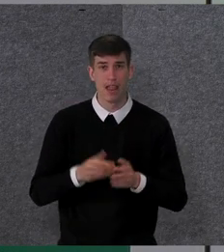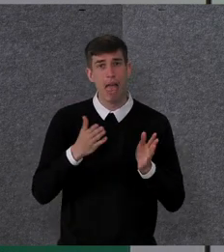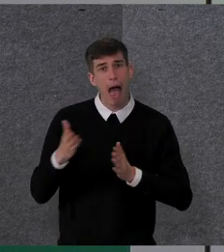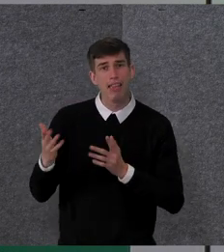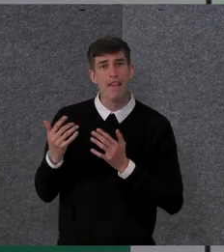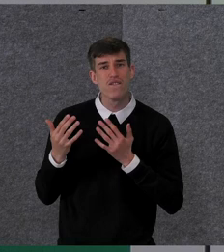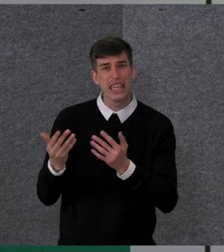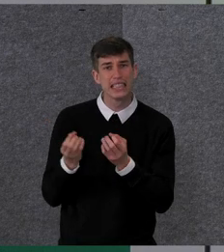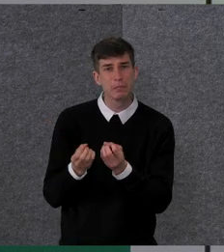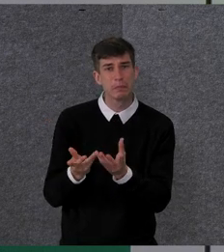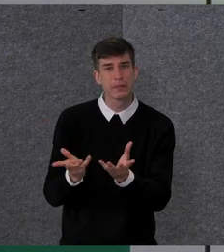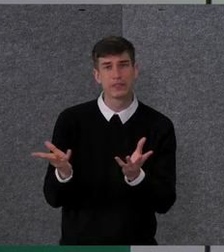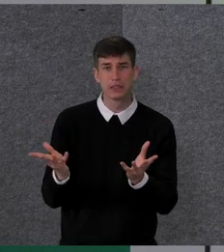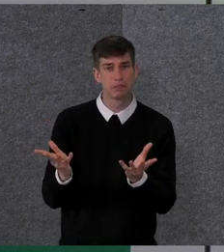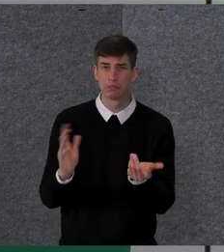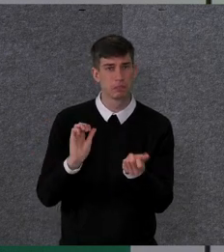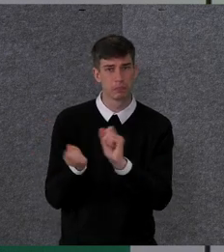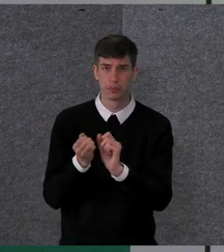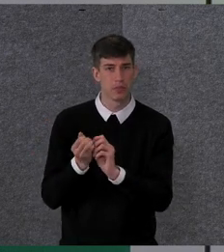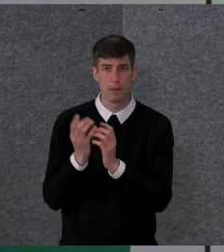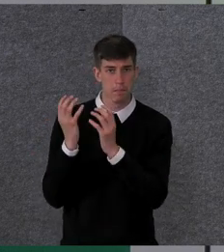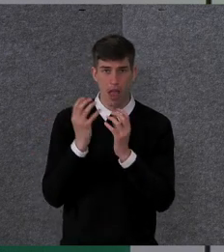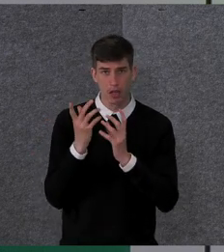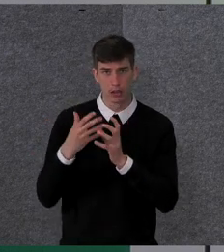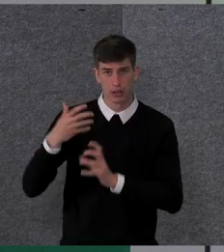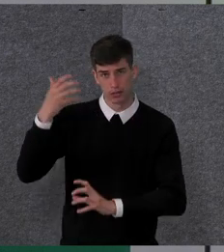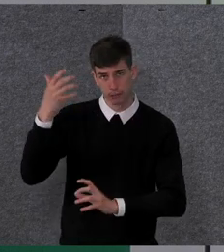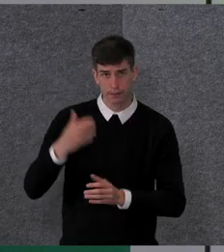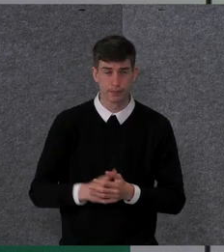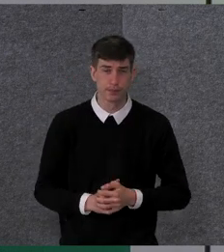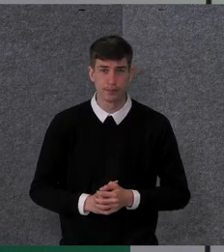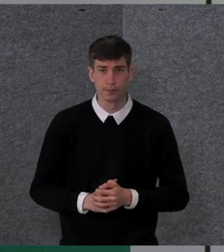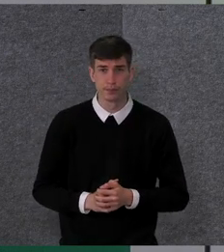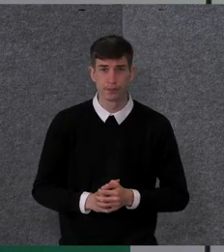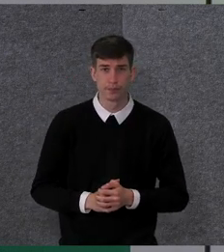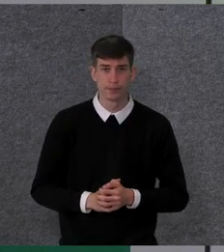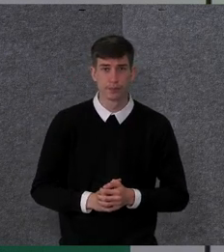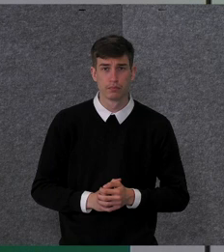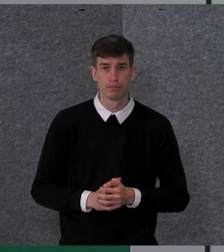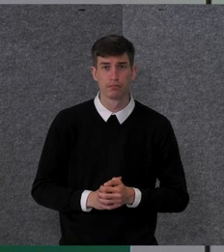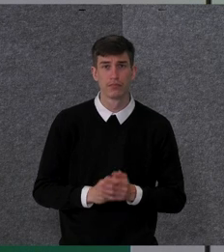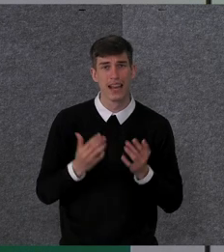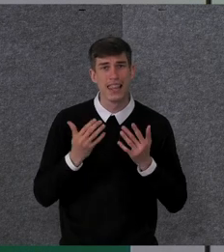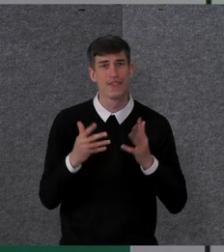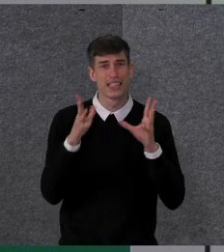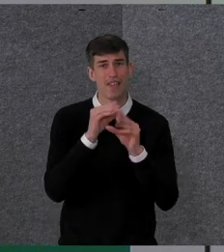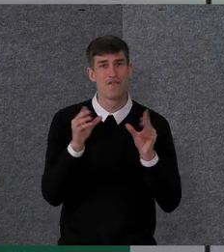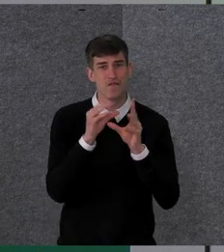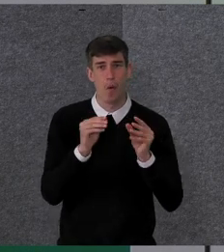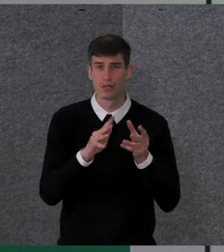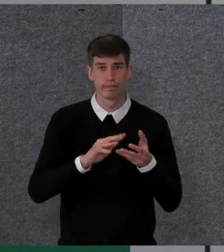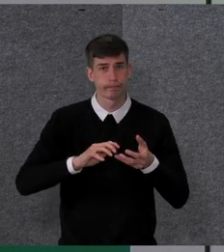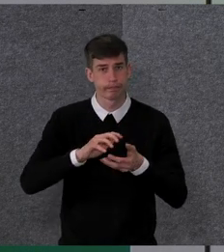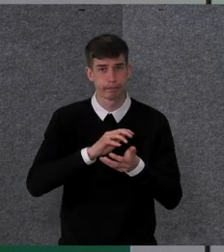Wiesen wurden zu Maiswüsten, die Kiebitzrufe verstummten, unsere Feuchtwiese verdorrte und der Brunnen